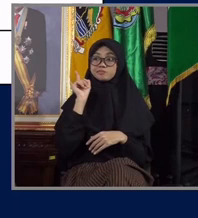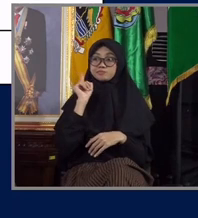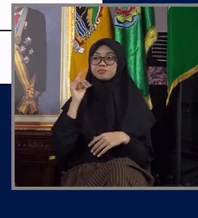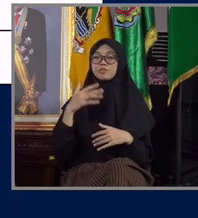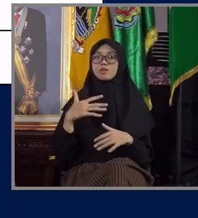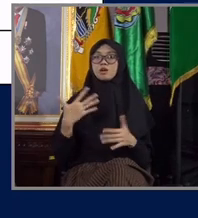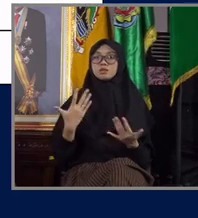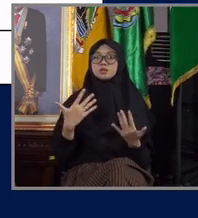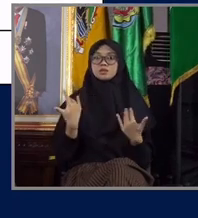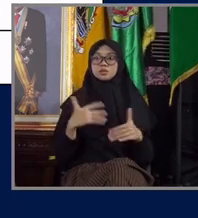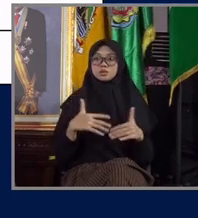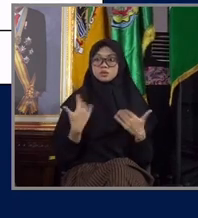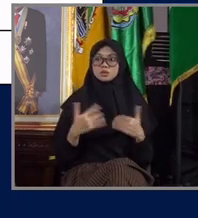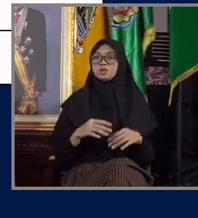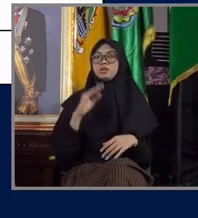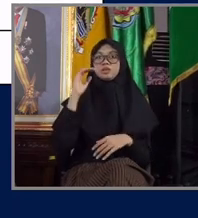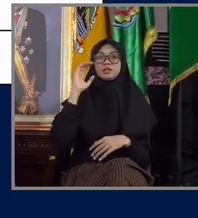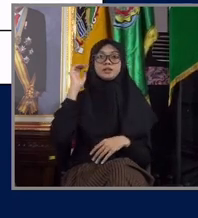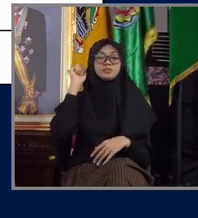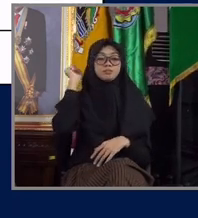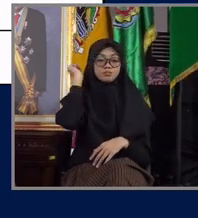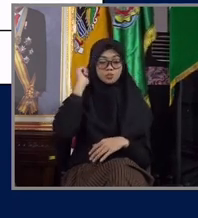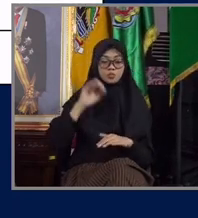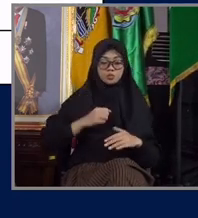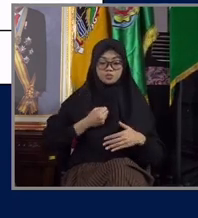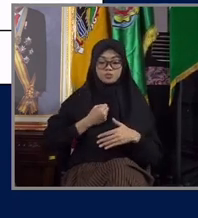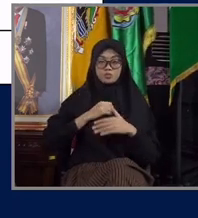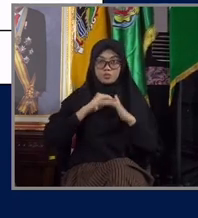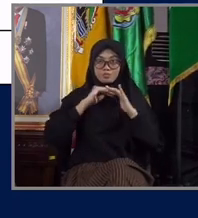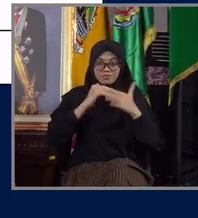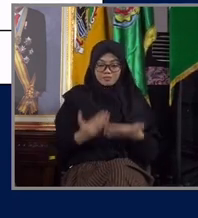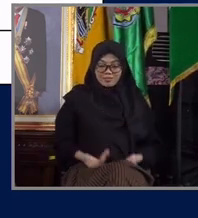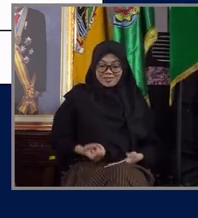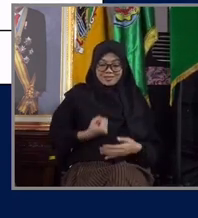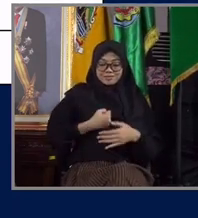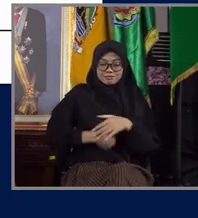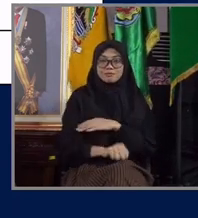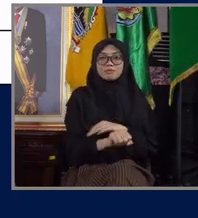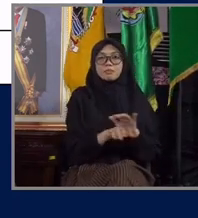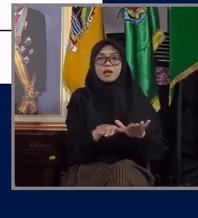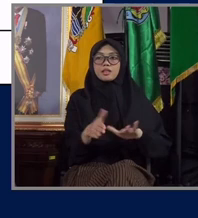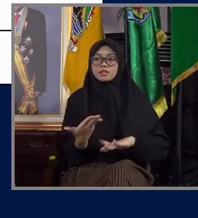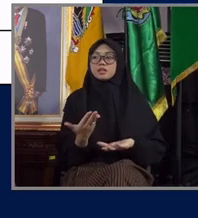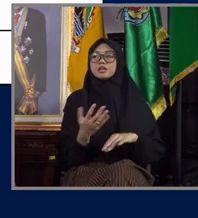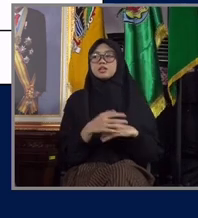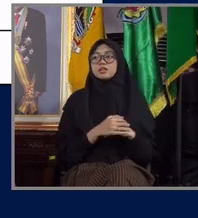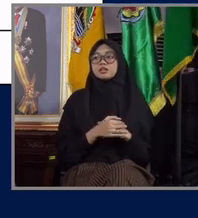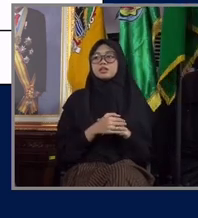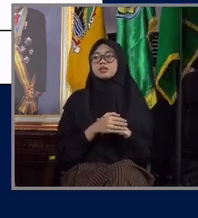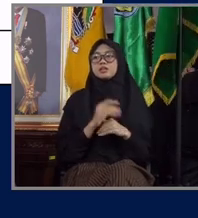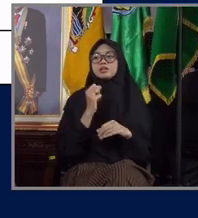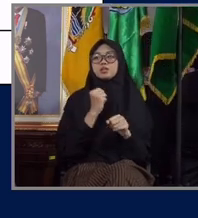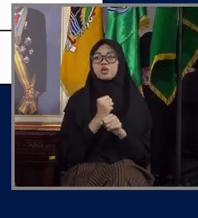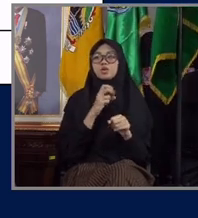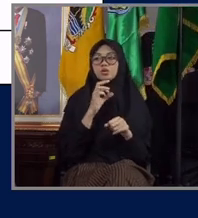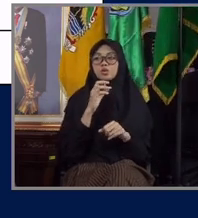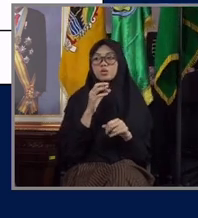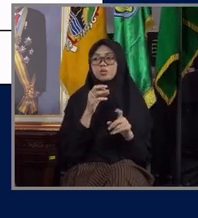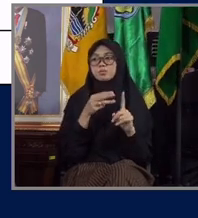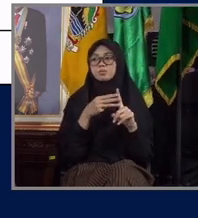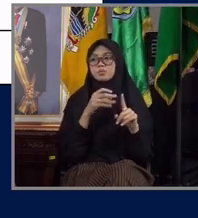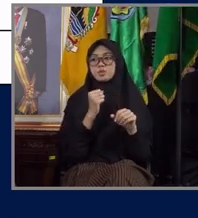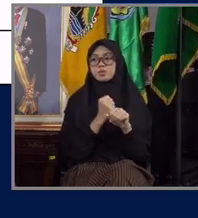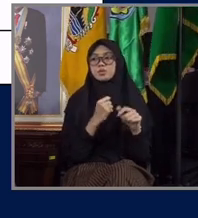Hai Mbak kematian Ibu melahirkan ini angka kematian ibu melahirkan Hai Grobogan juara Bu